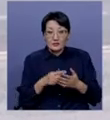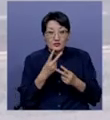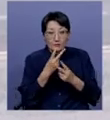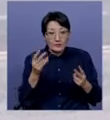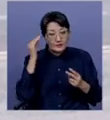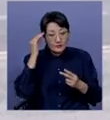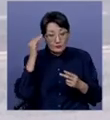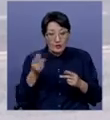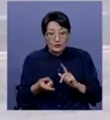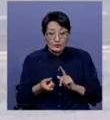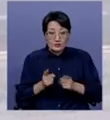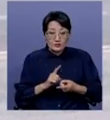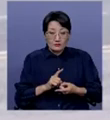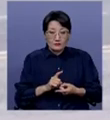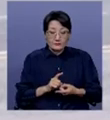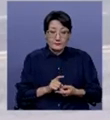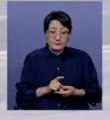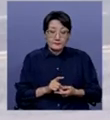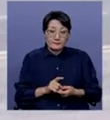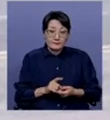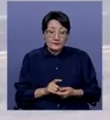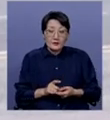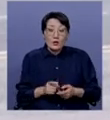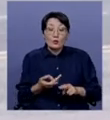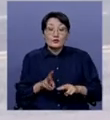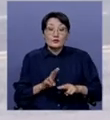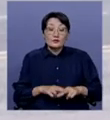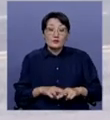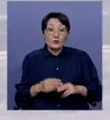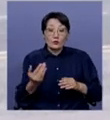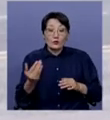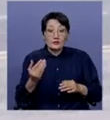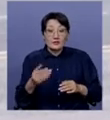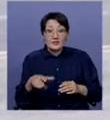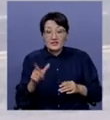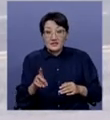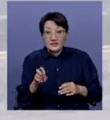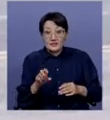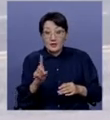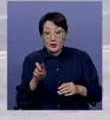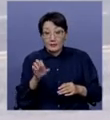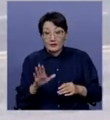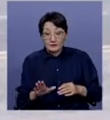пікіріміз тұрақтанған сияқты болды. Өйткені ол кісінің